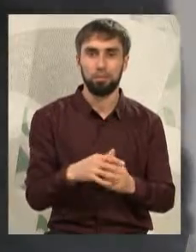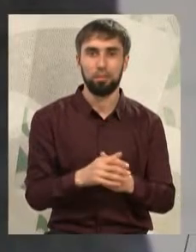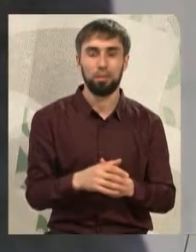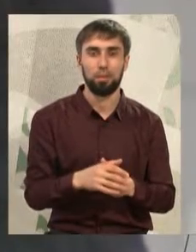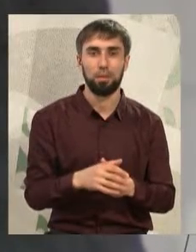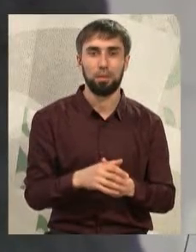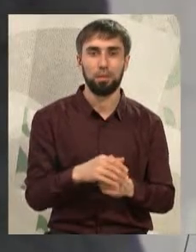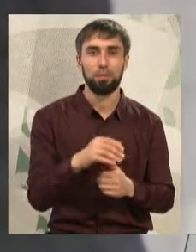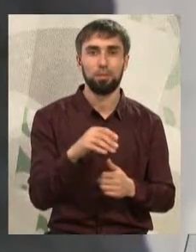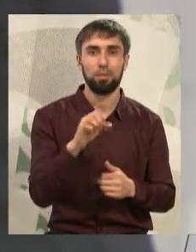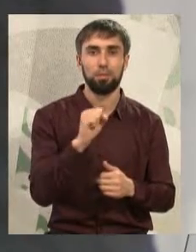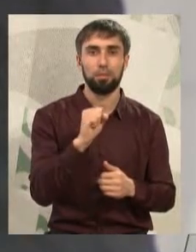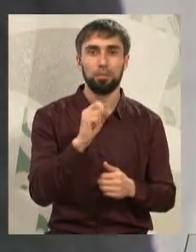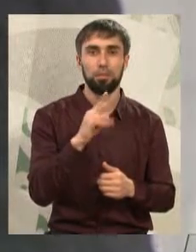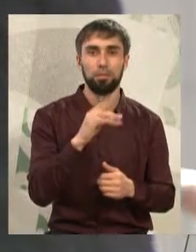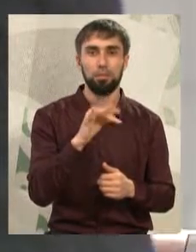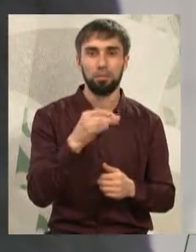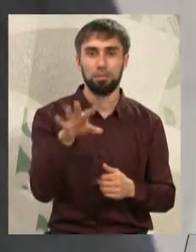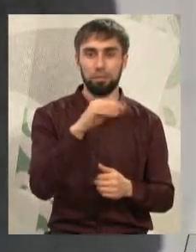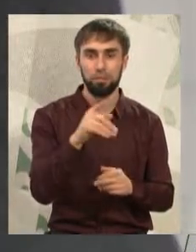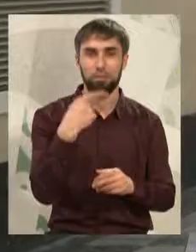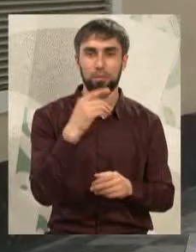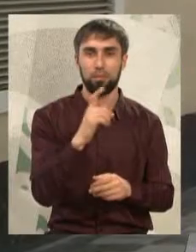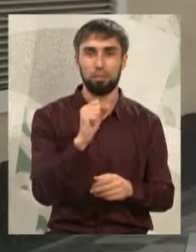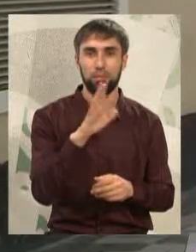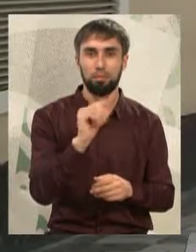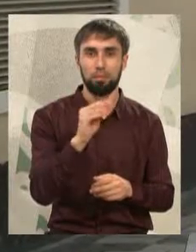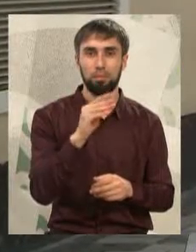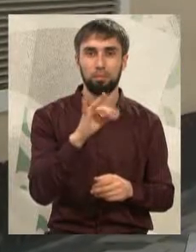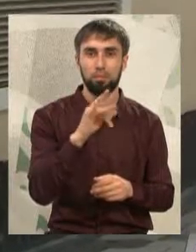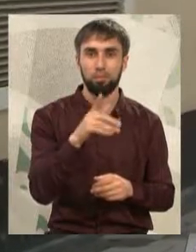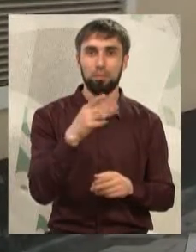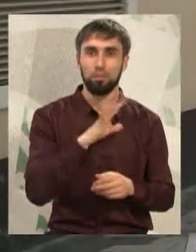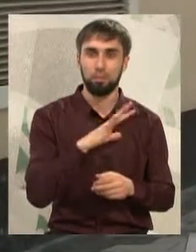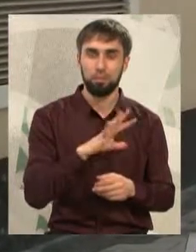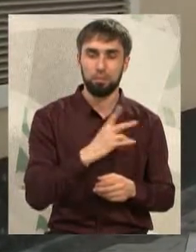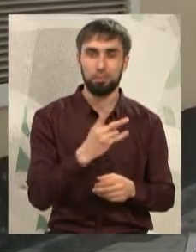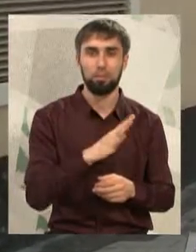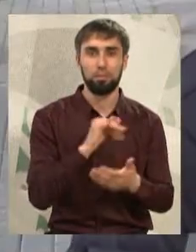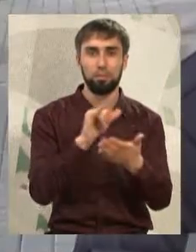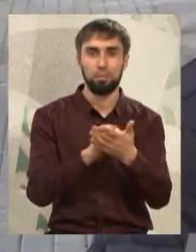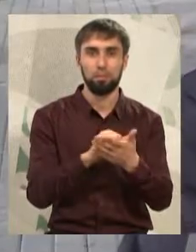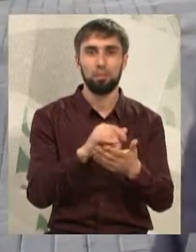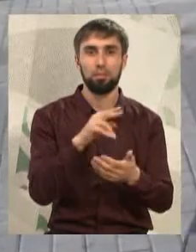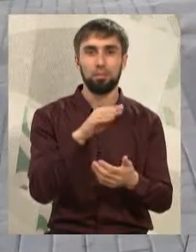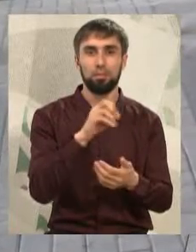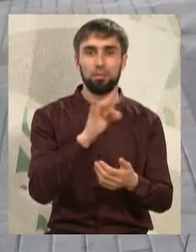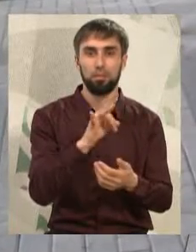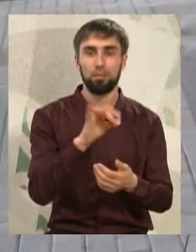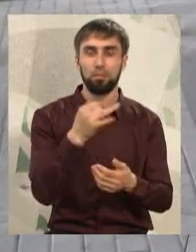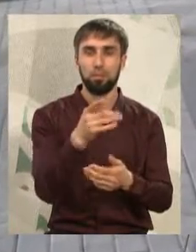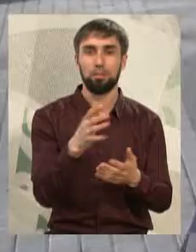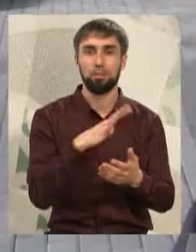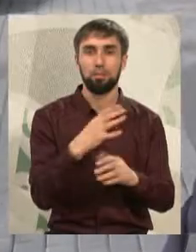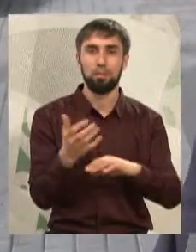администрации Хаваш Тумгоев, им пришлось выставить обслуживание домов на аукцион, где тендер выиграла компания «Чистый мир». Значит, подвал